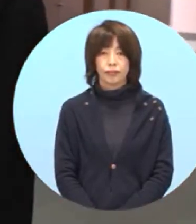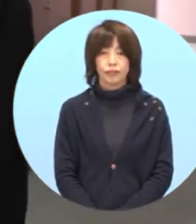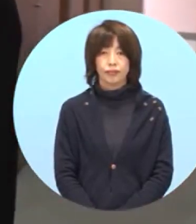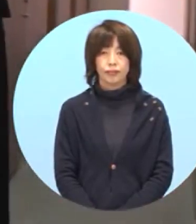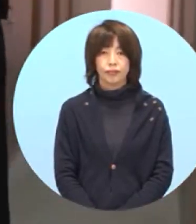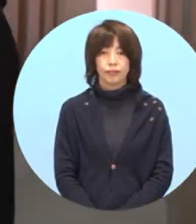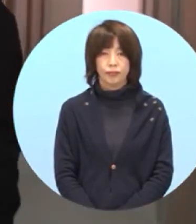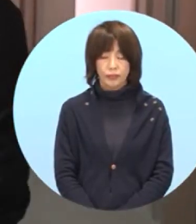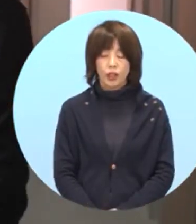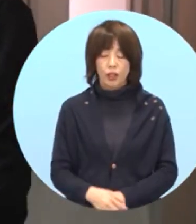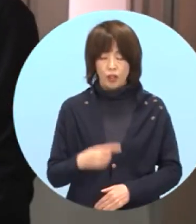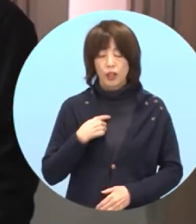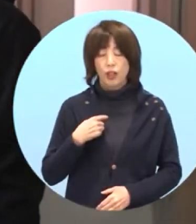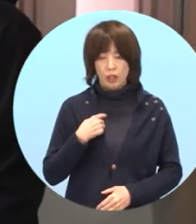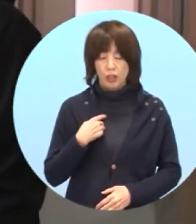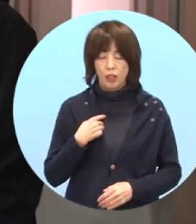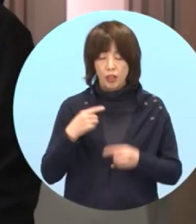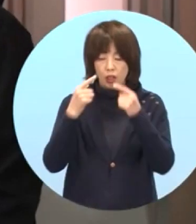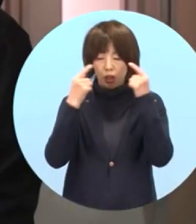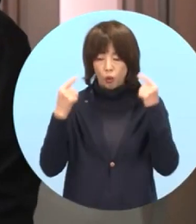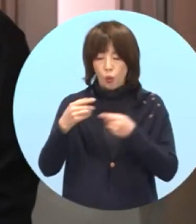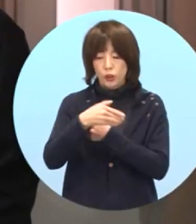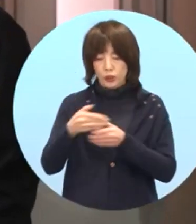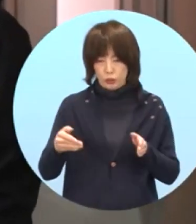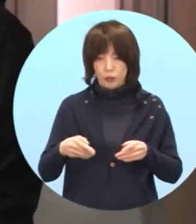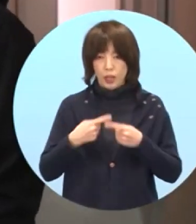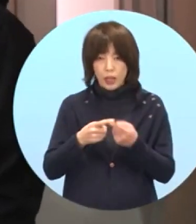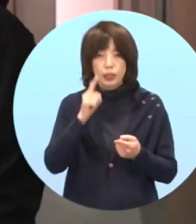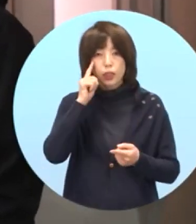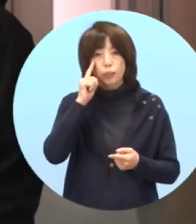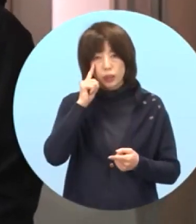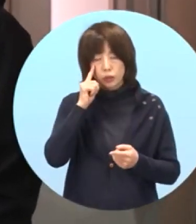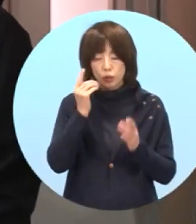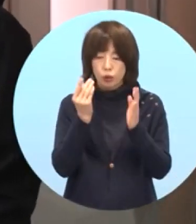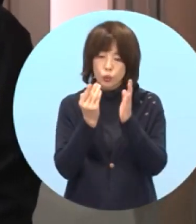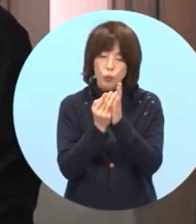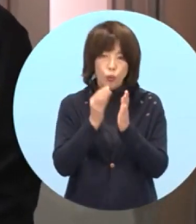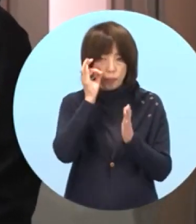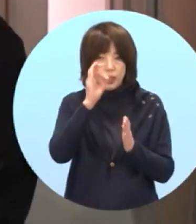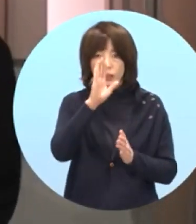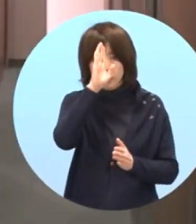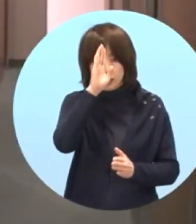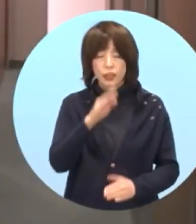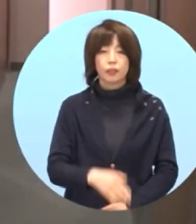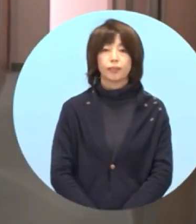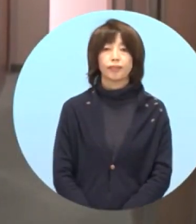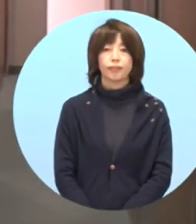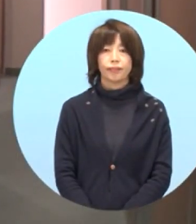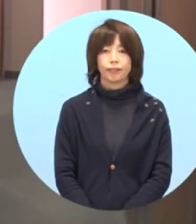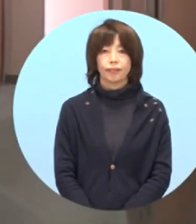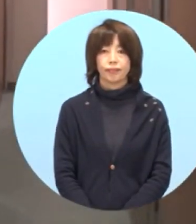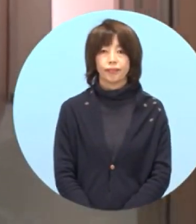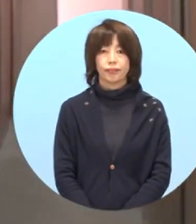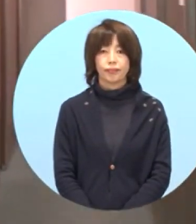それでは今から私が個室に入りますので、ドアに注目して見ていてください。